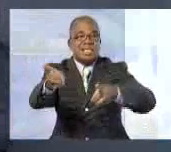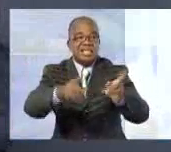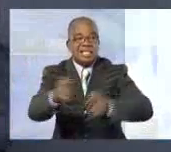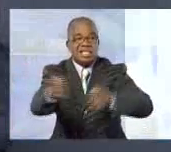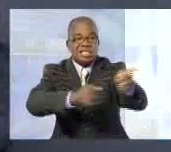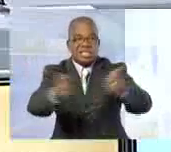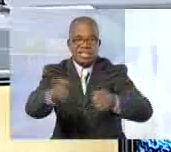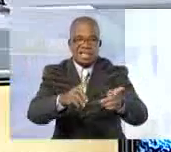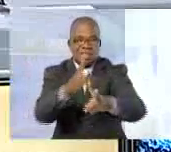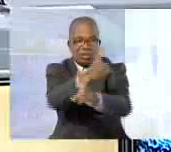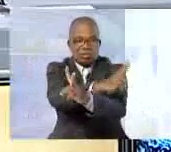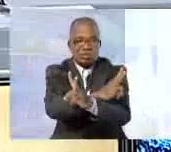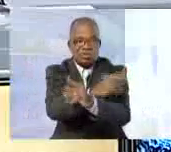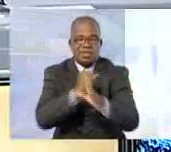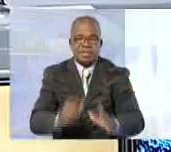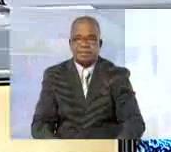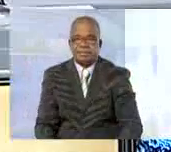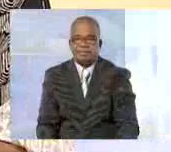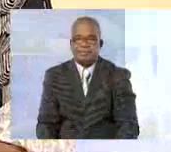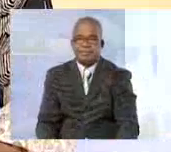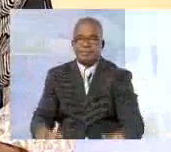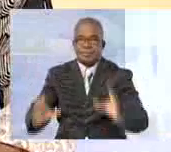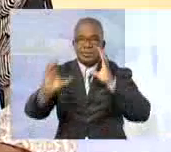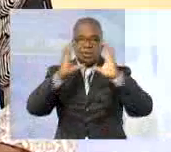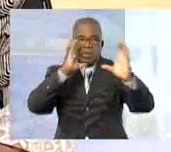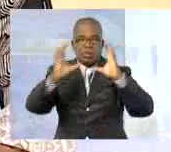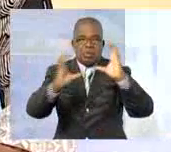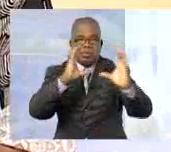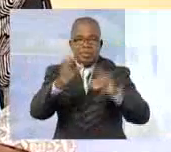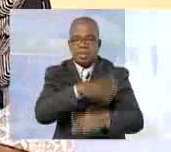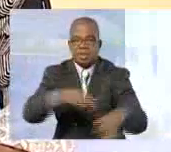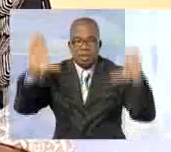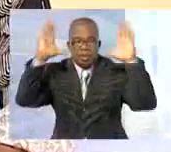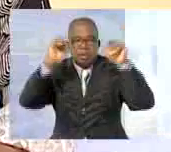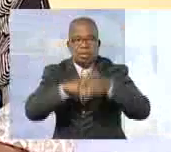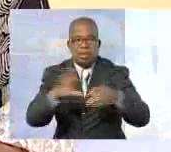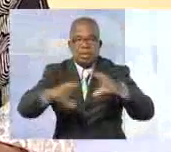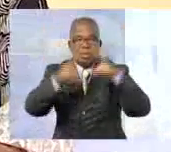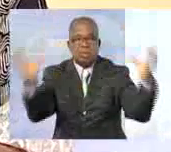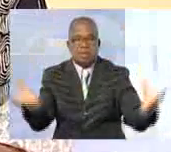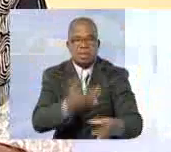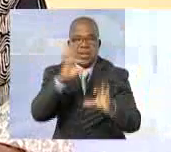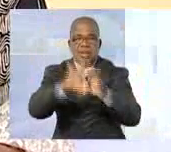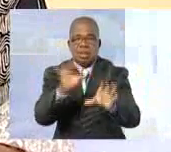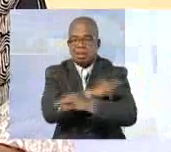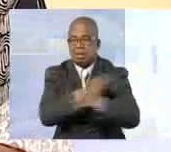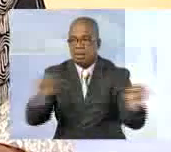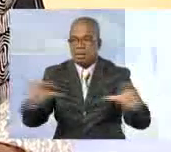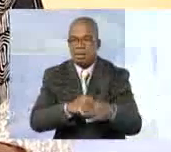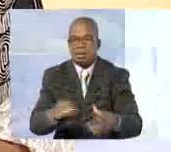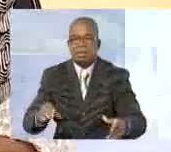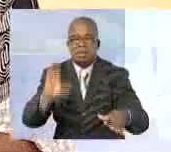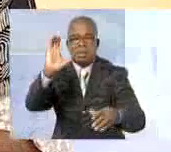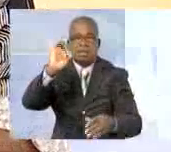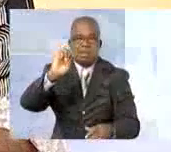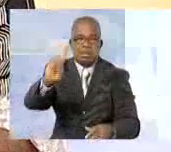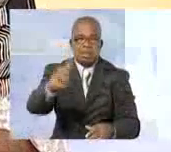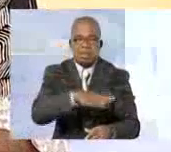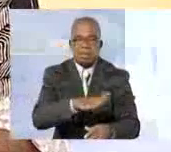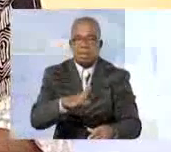décembre. Un communiqué dans cette édition, le président de la Commission électorale indépendante, la CEI,